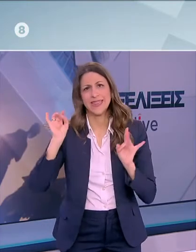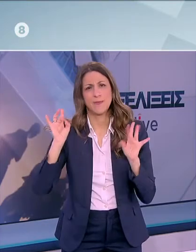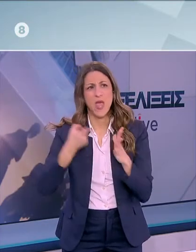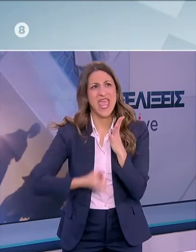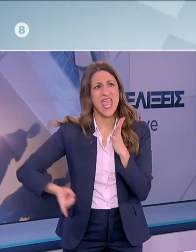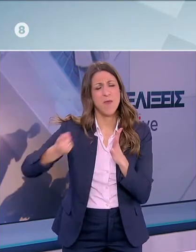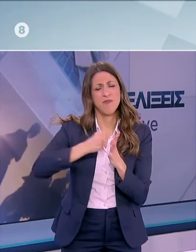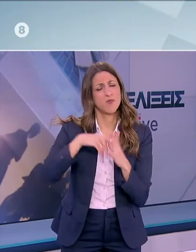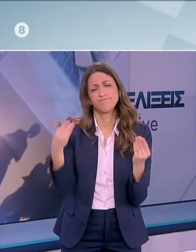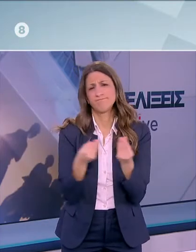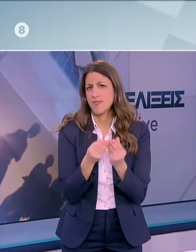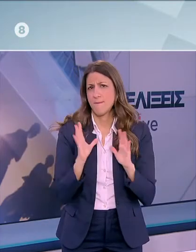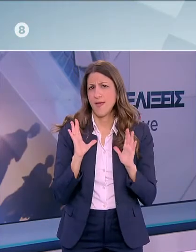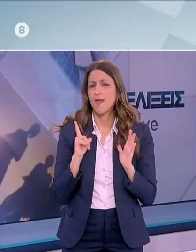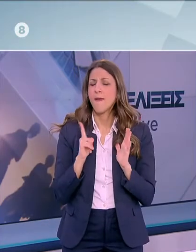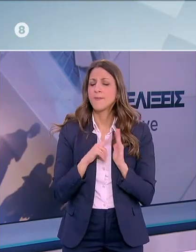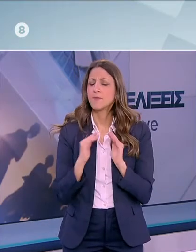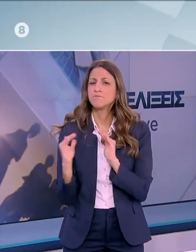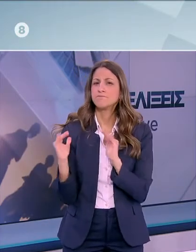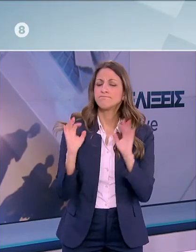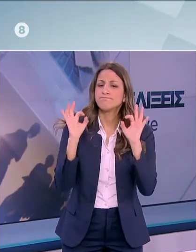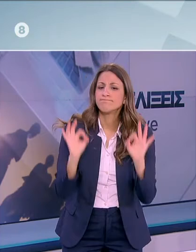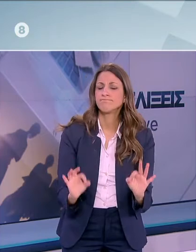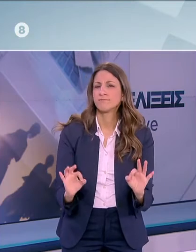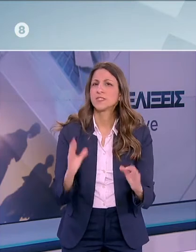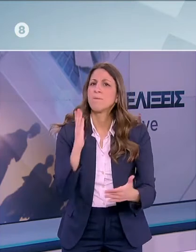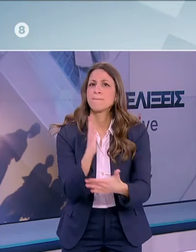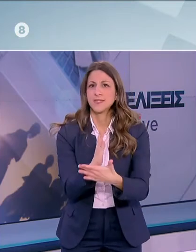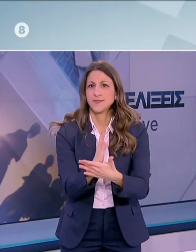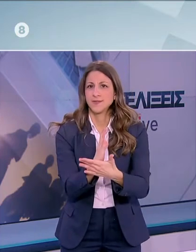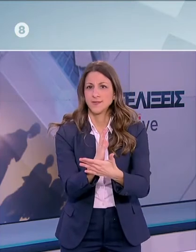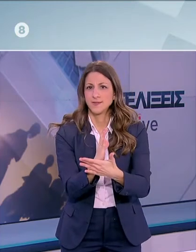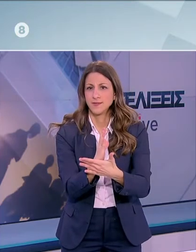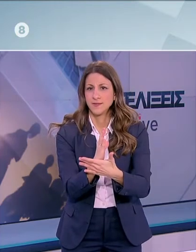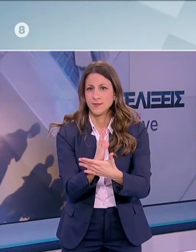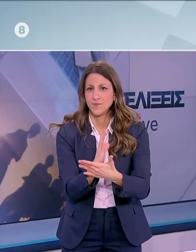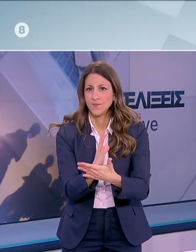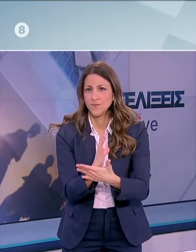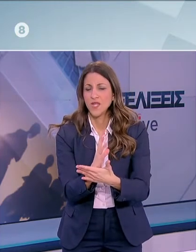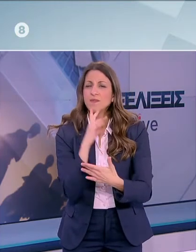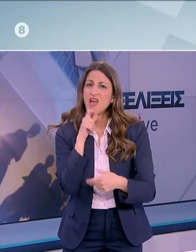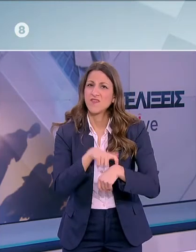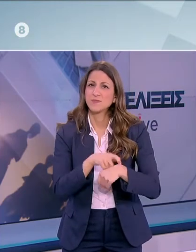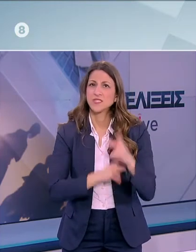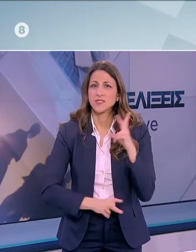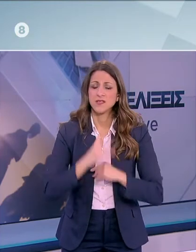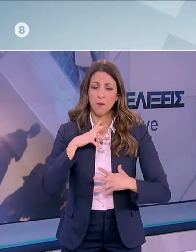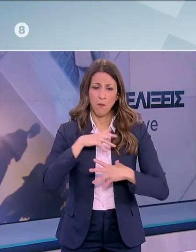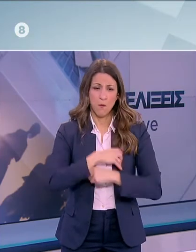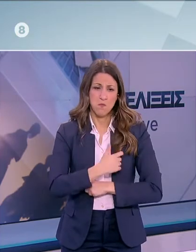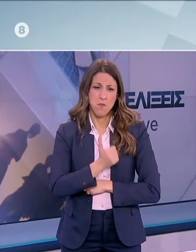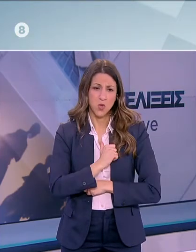άλλη. Να έχουμε μια χρυσή ισορροπία. Και είναι και οι μέρες τέτοιες. Δηλαδή, δεν πρέπει να καλλιεργούμε μια θλίψη, μια μοναξιά.